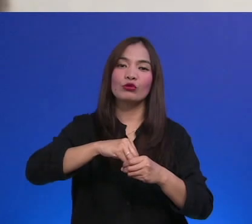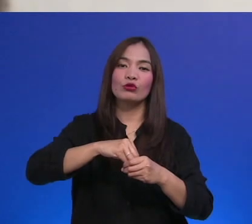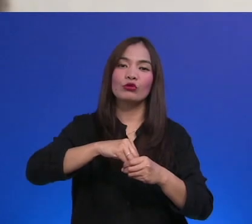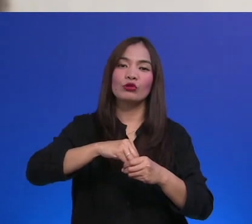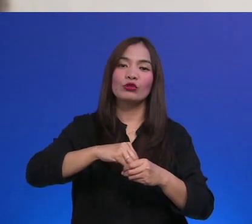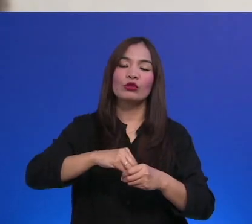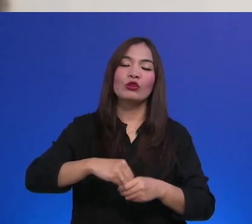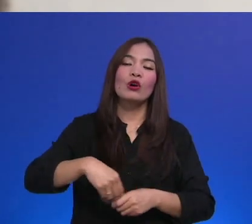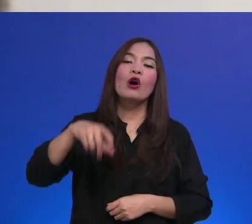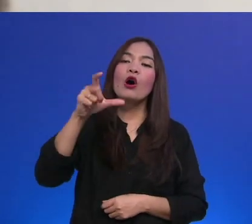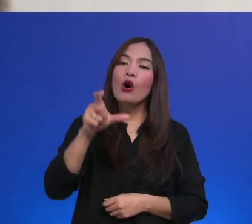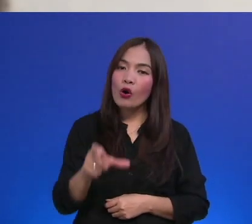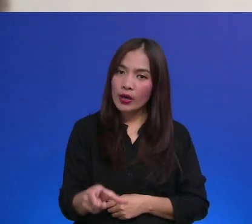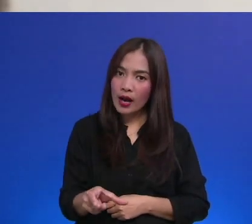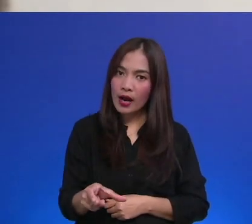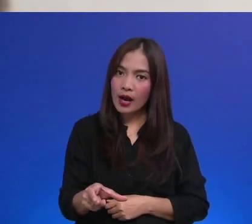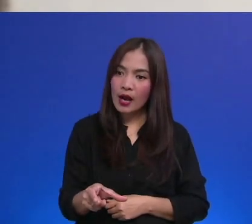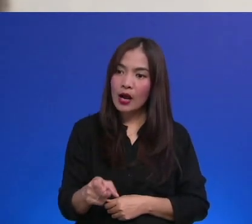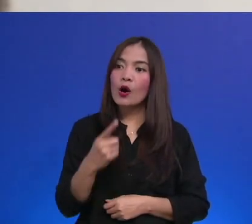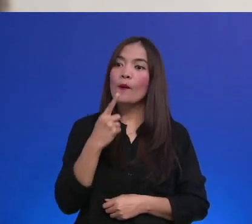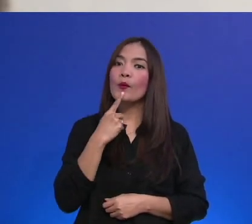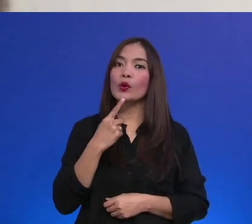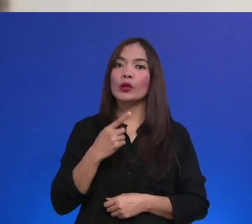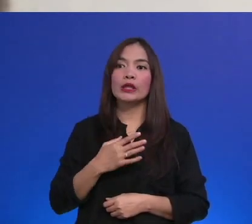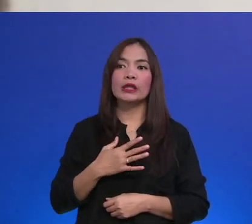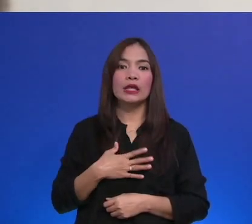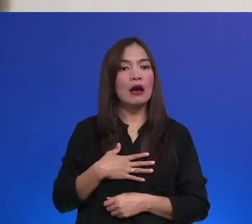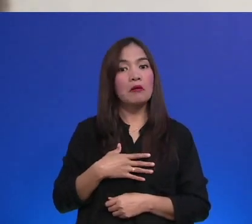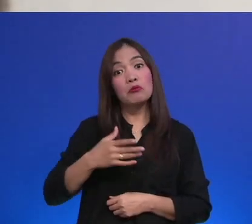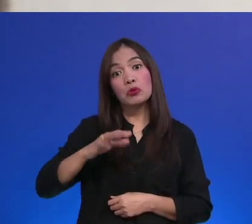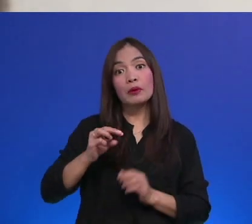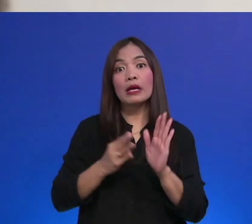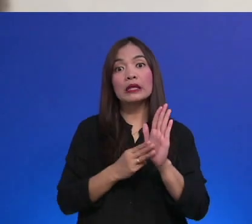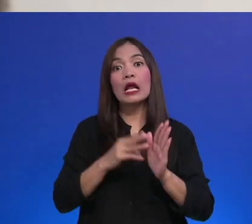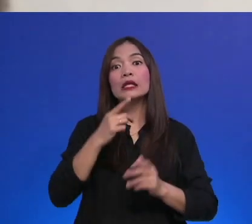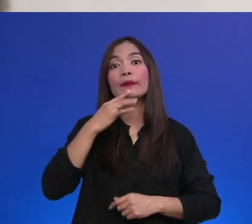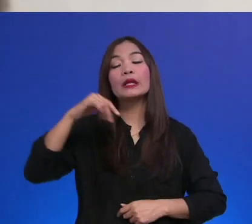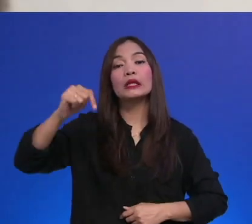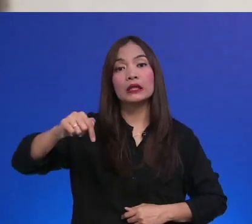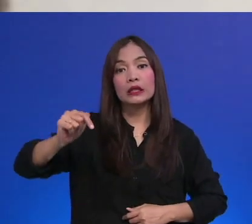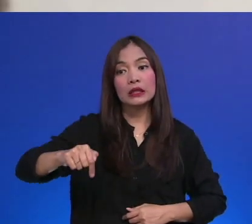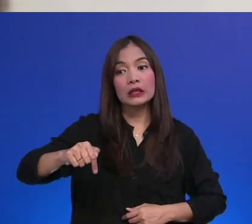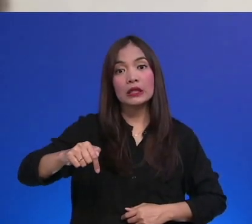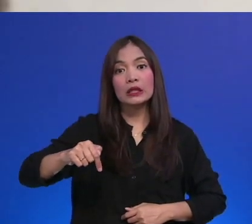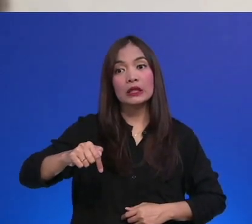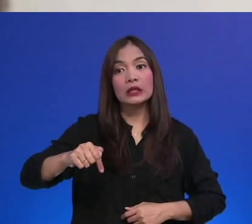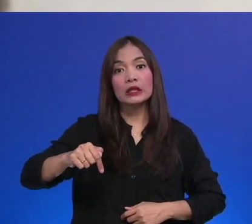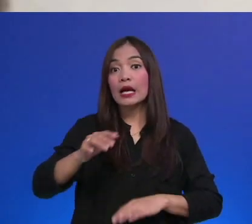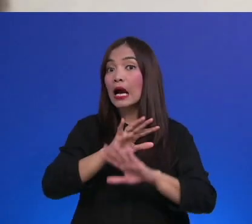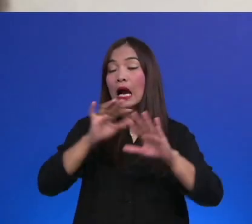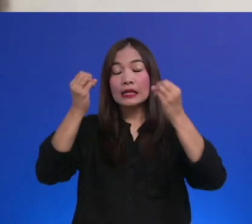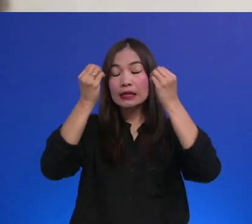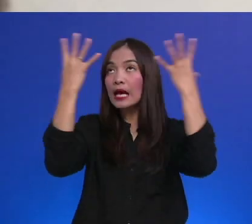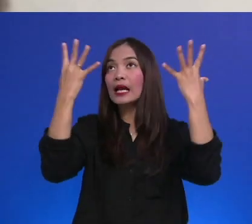orang yang ber keadaan seperti ini jadi tanpa disadari merasa